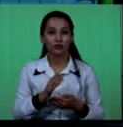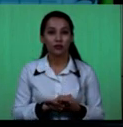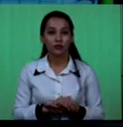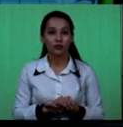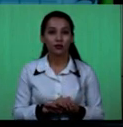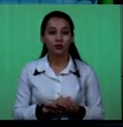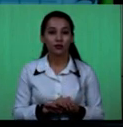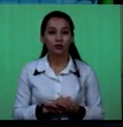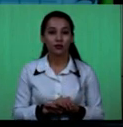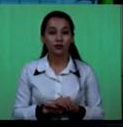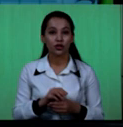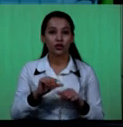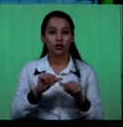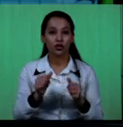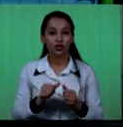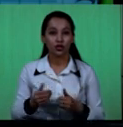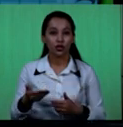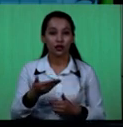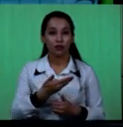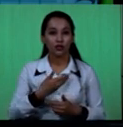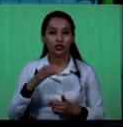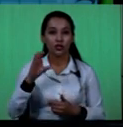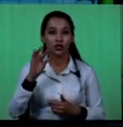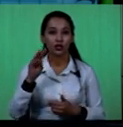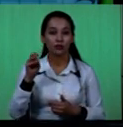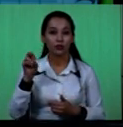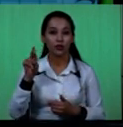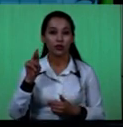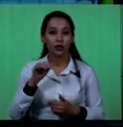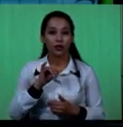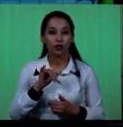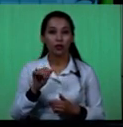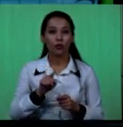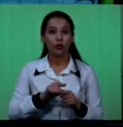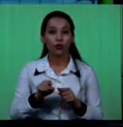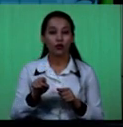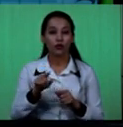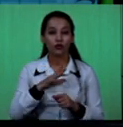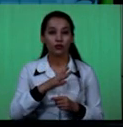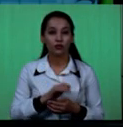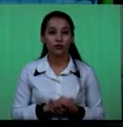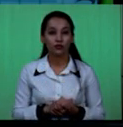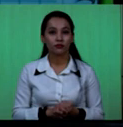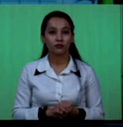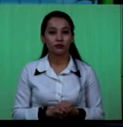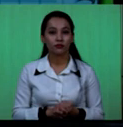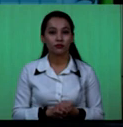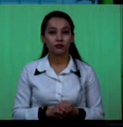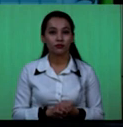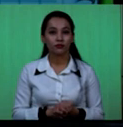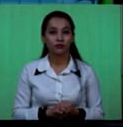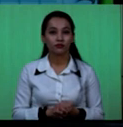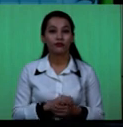Mana ushbu shaklga biz simmetriya o'qini o'tkazib oldik.